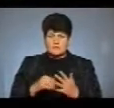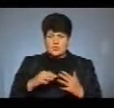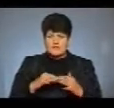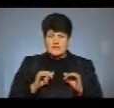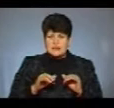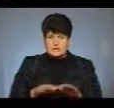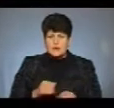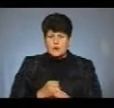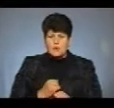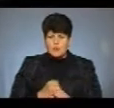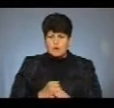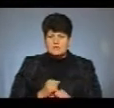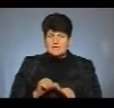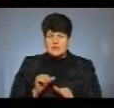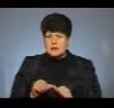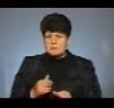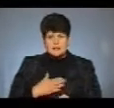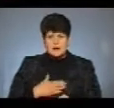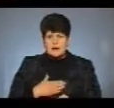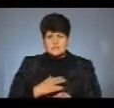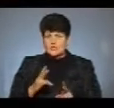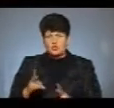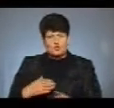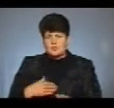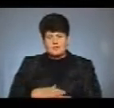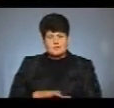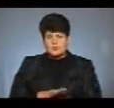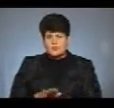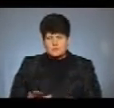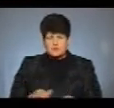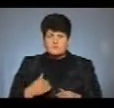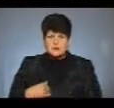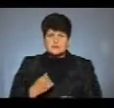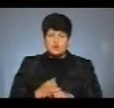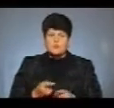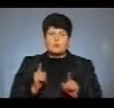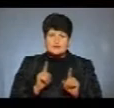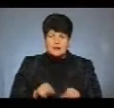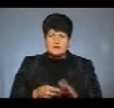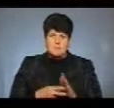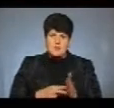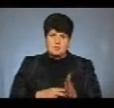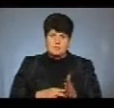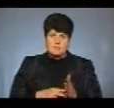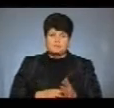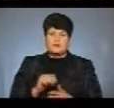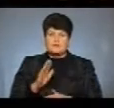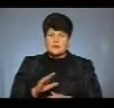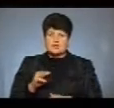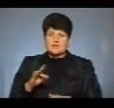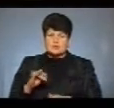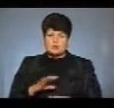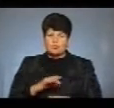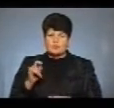робота, крім нас, ну, ніхто її не зробить. І ми зробимо так, як ми її плануємо. Віктор Тарасенко був на